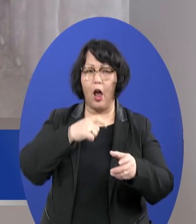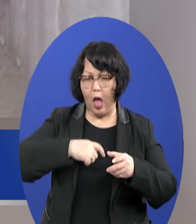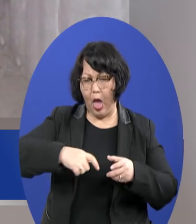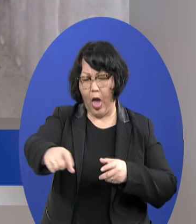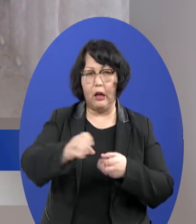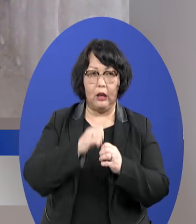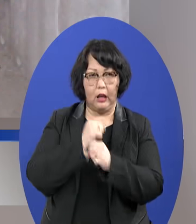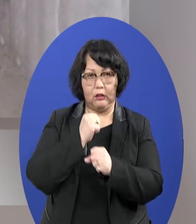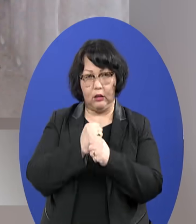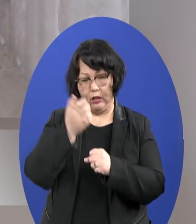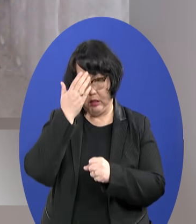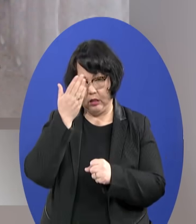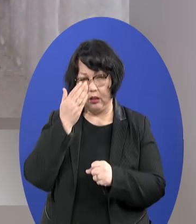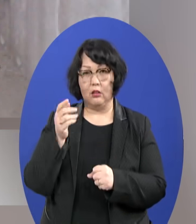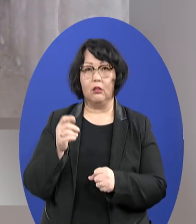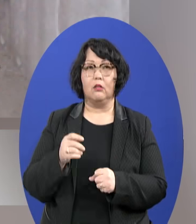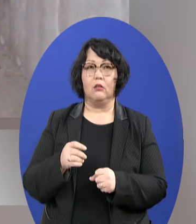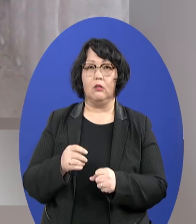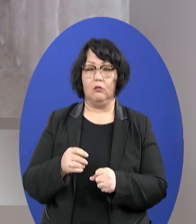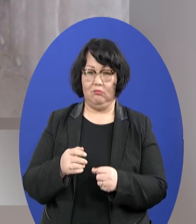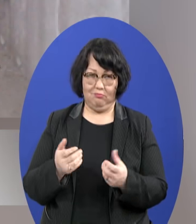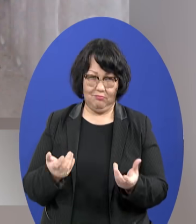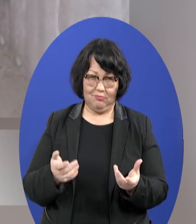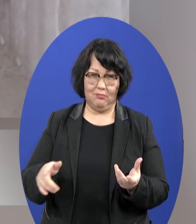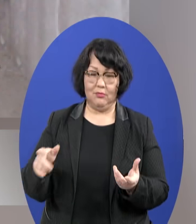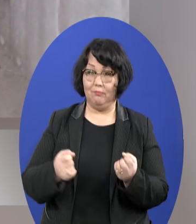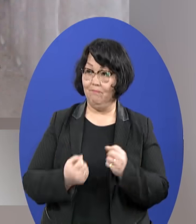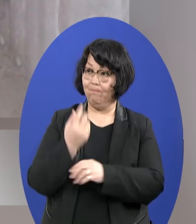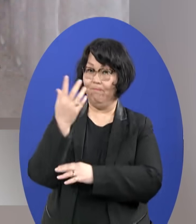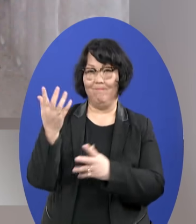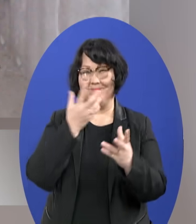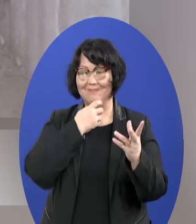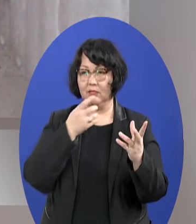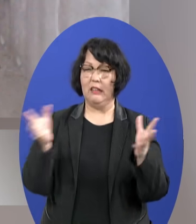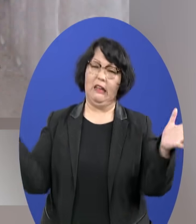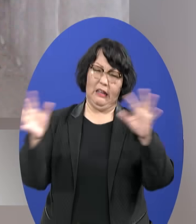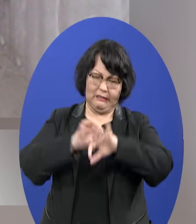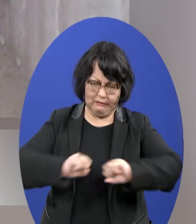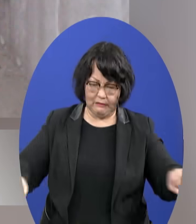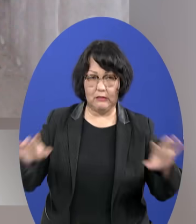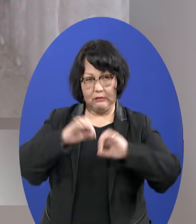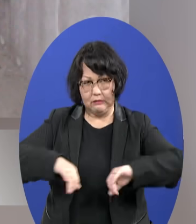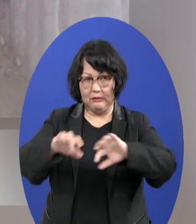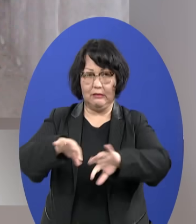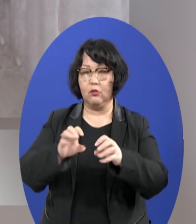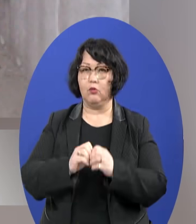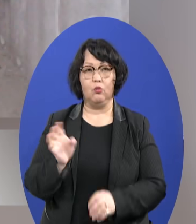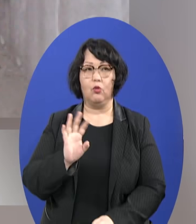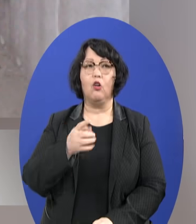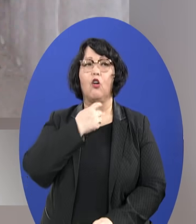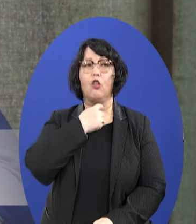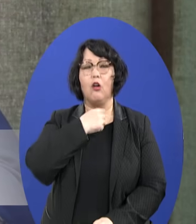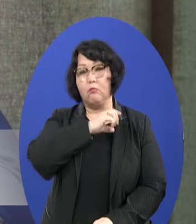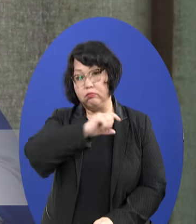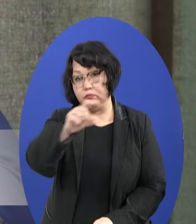тогшилт хийсэн газруудыг эвдэхгүйгээр тий. Энэ доогор хэрвээ ямар нэгэн гэмтэл гарлаа гэхэд доогор нь ороод инженерийн шүүмжилжээгээ сасварлаад ингээ